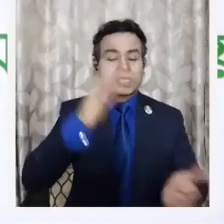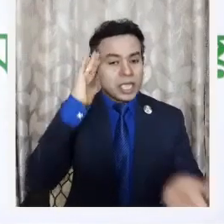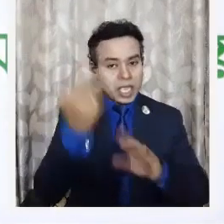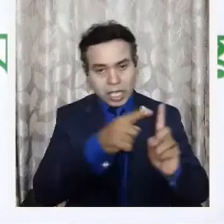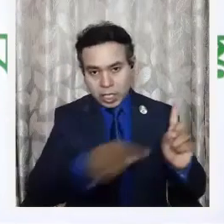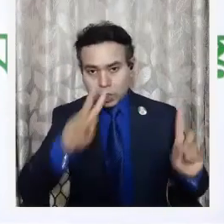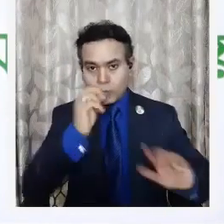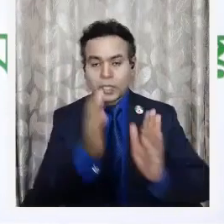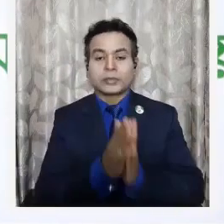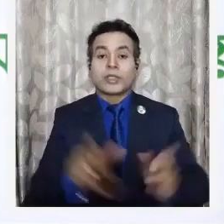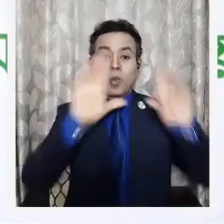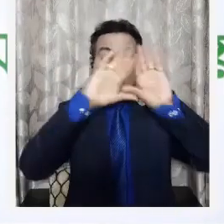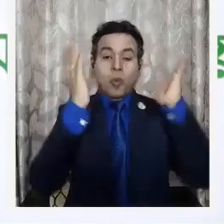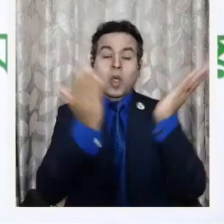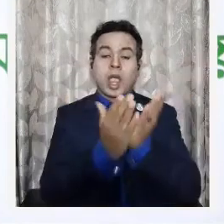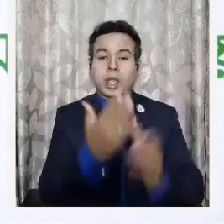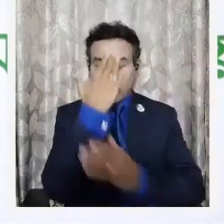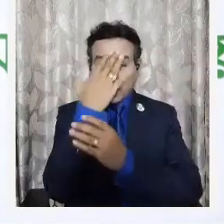10,376 জন।